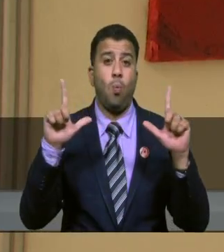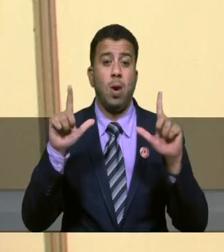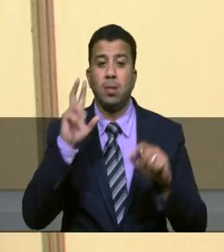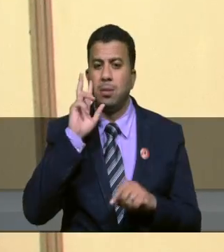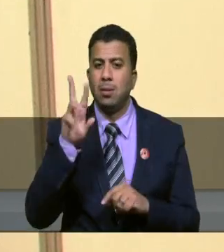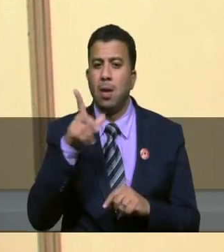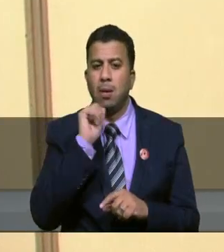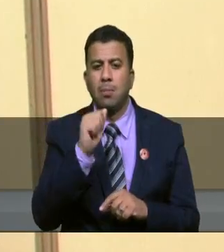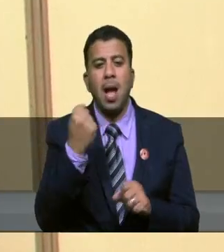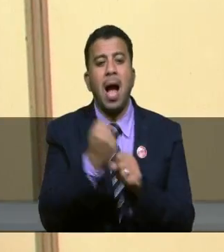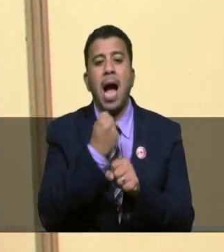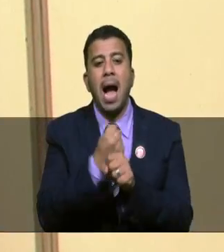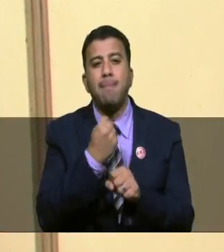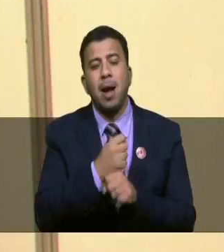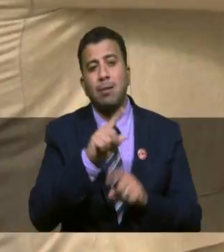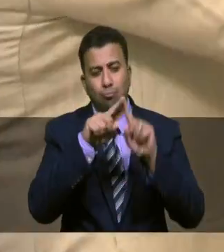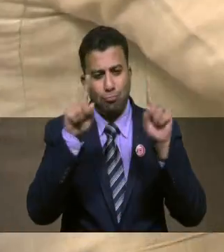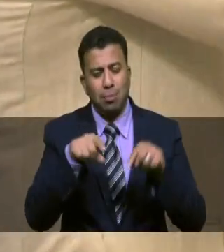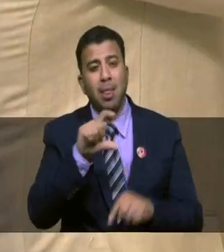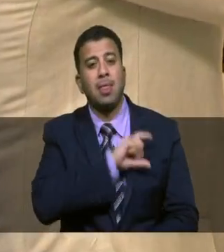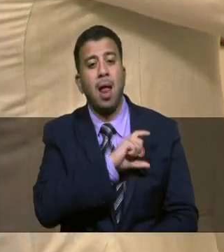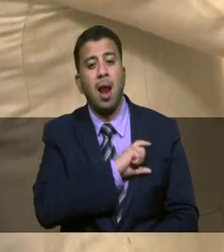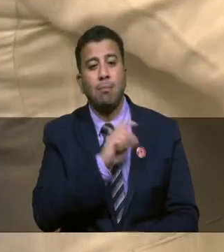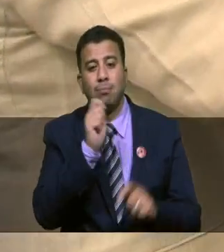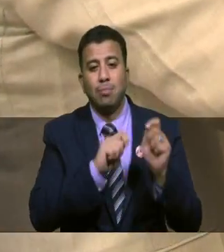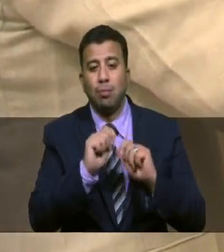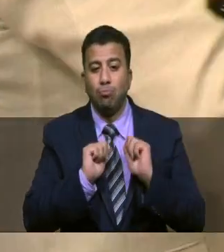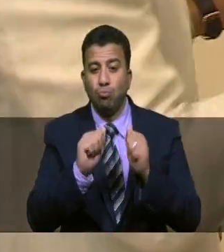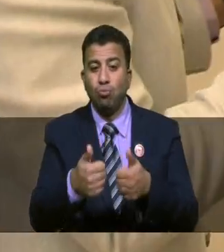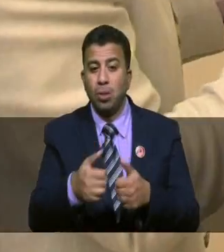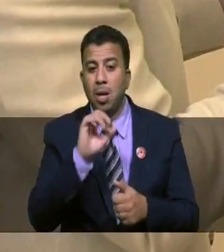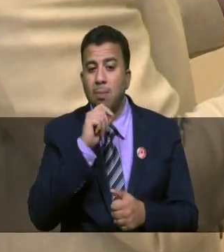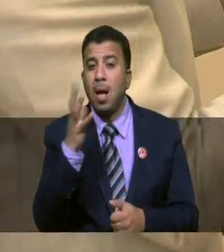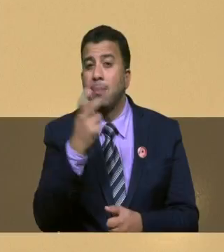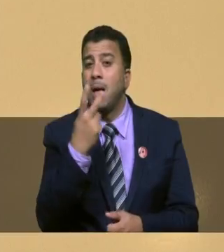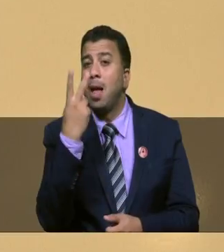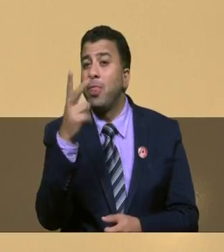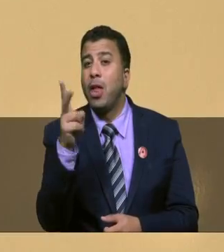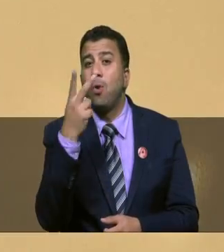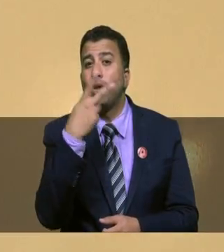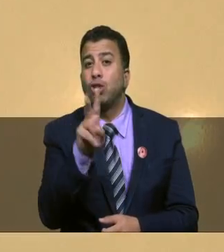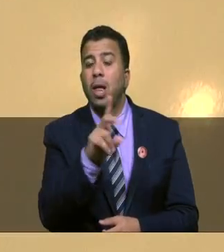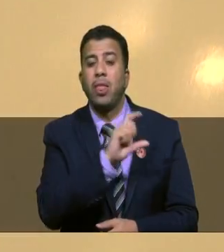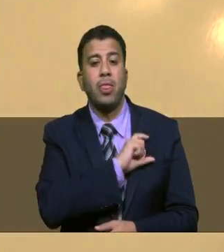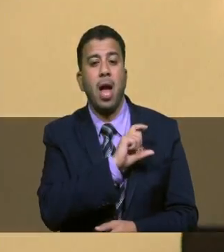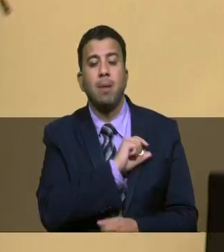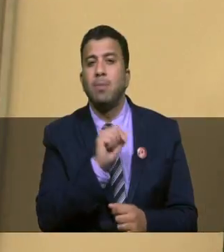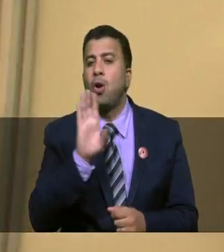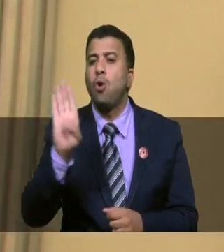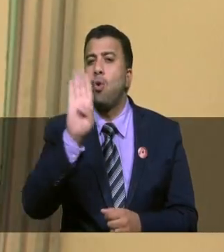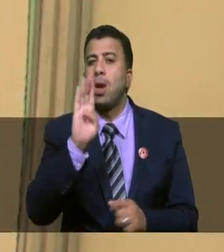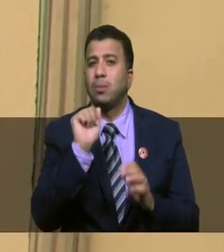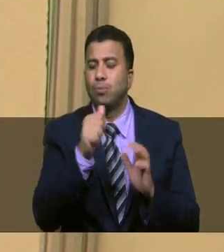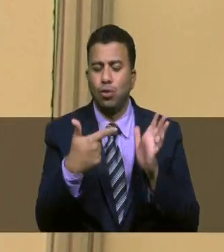جلياً عبر أعمال هذا المعرض الطلابي الذي شارك فيه 22 طالباً من كليات